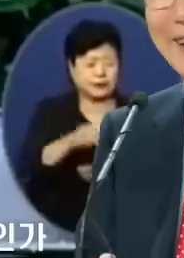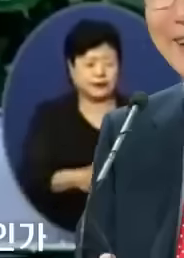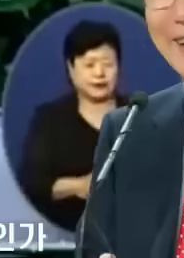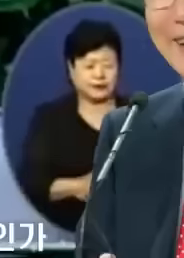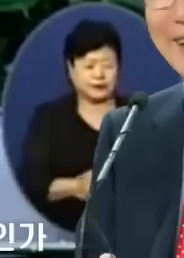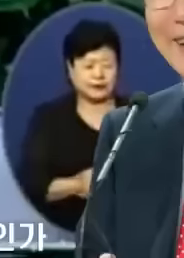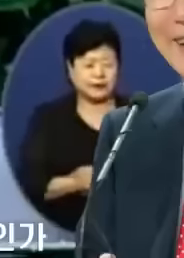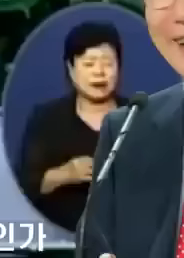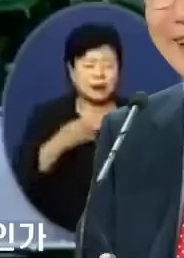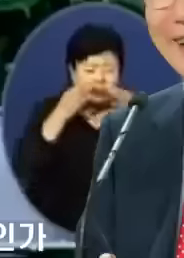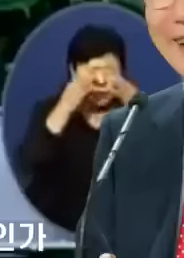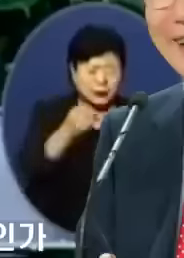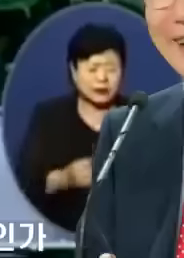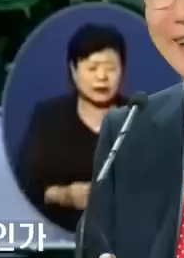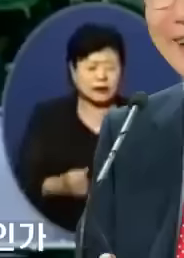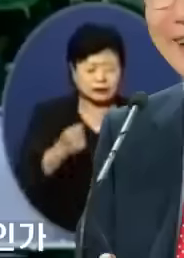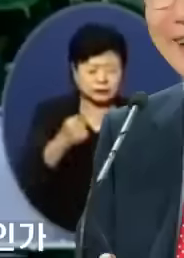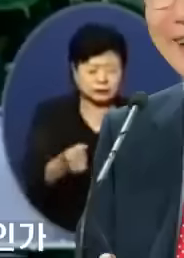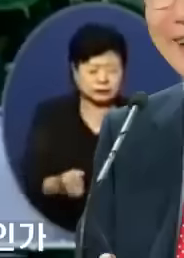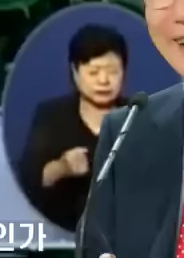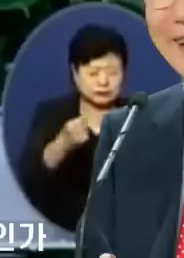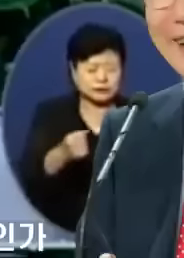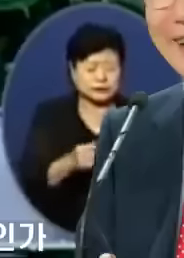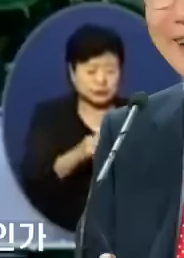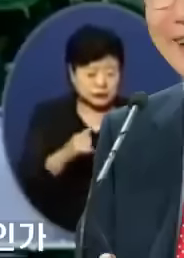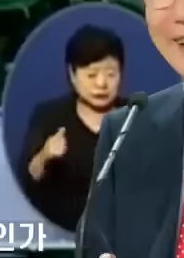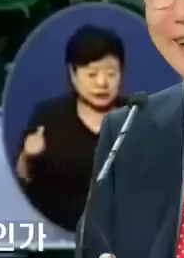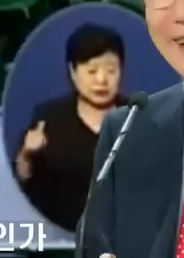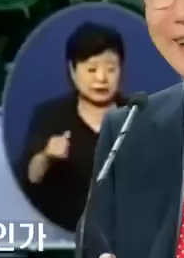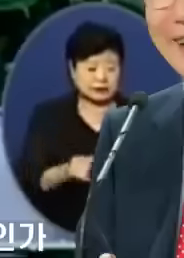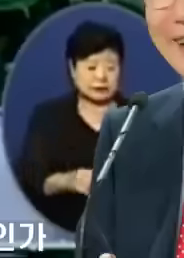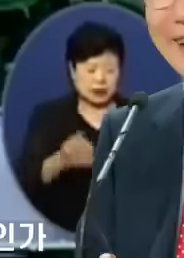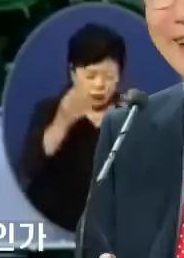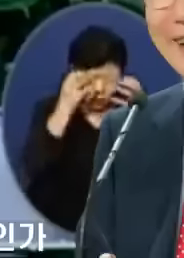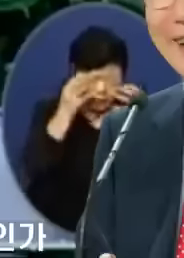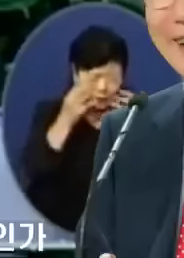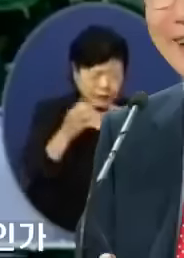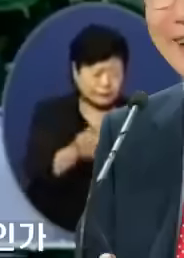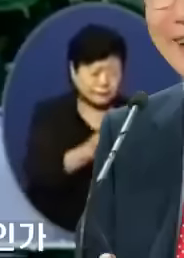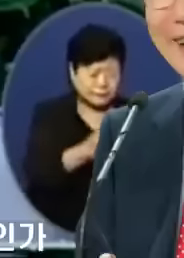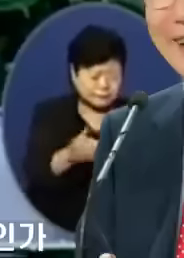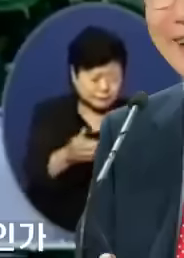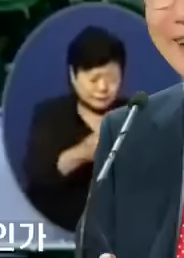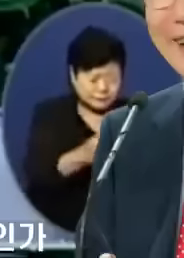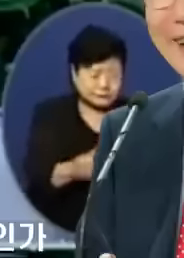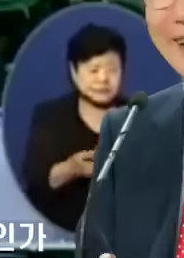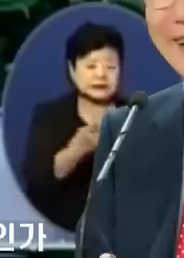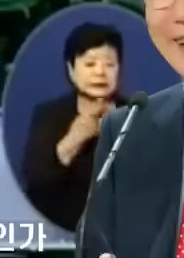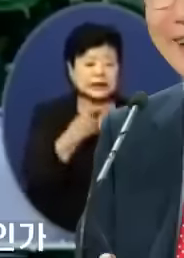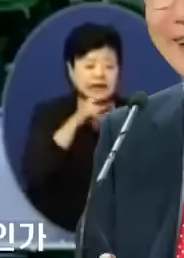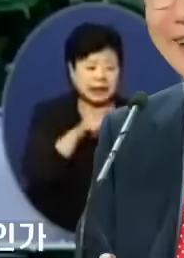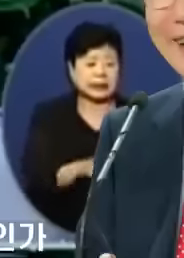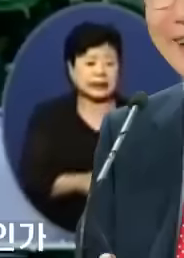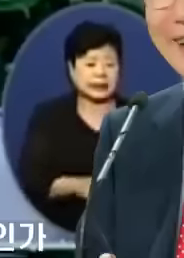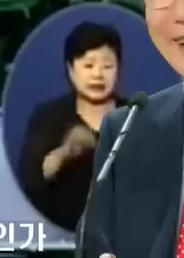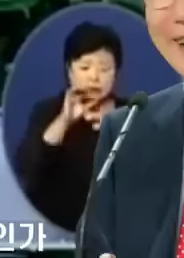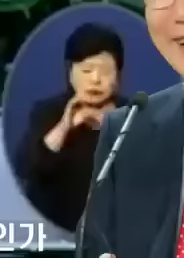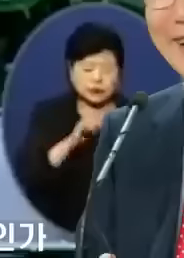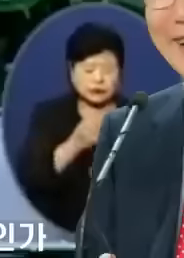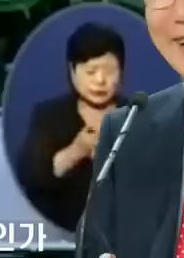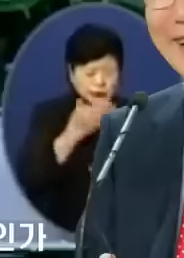내리고 이렇게 솜씨 좋게 할 수 있는 사람은 고난을 많이 당한 사람이 그것을 할 수 있는